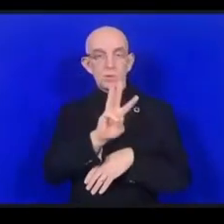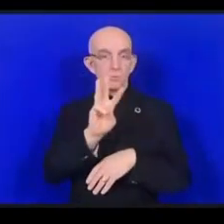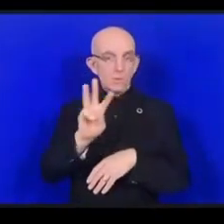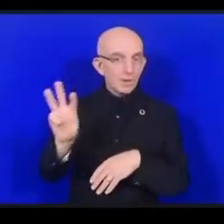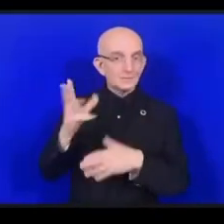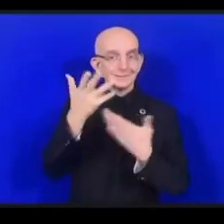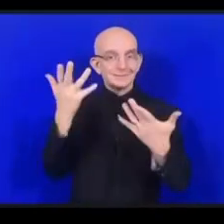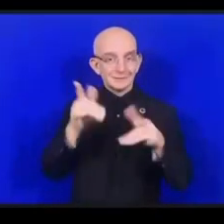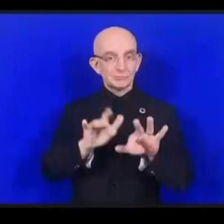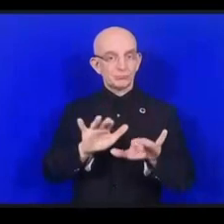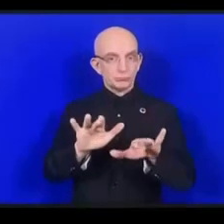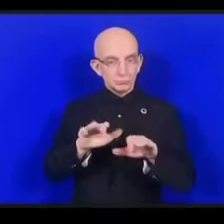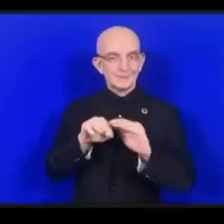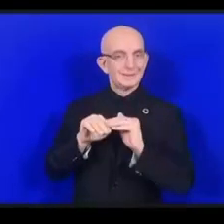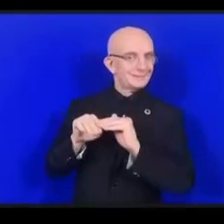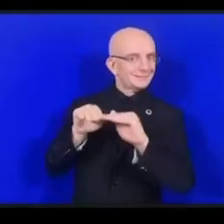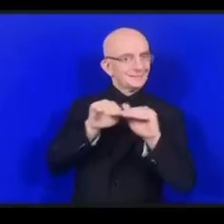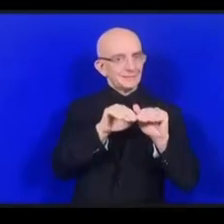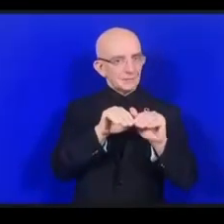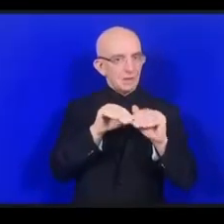来设立标准，